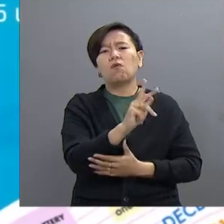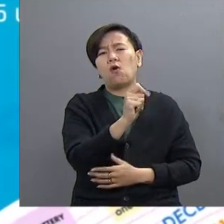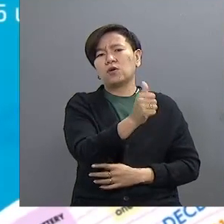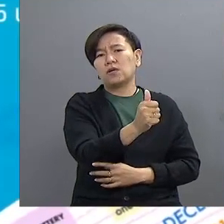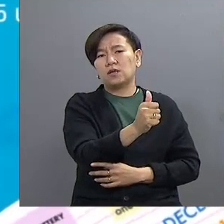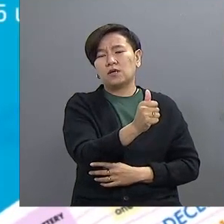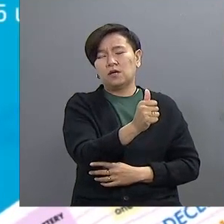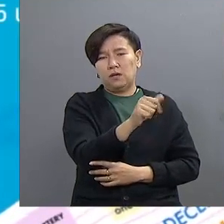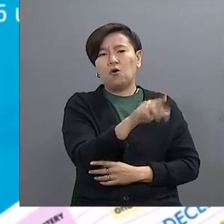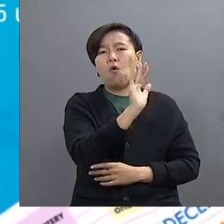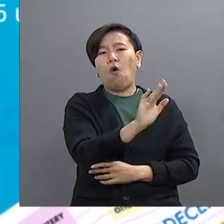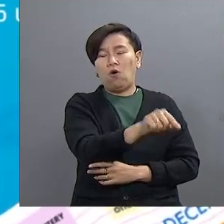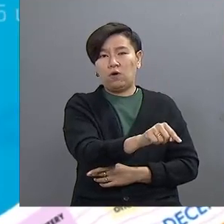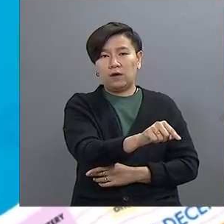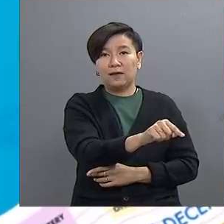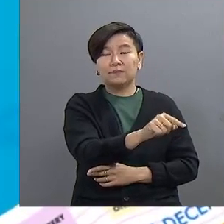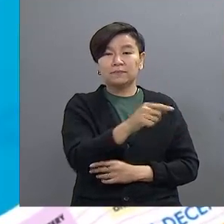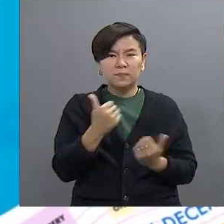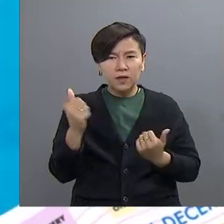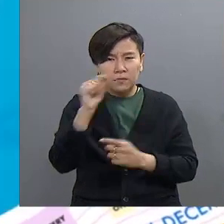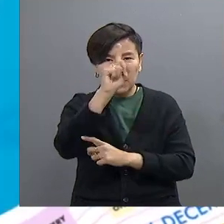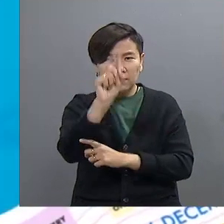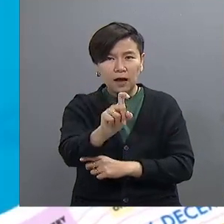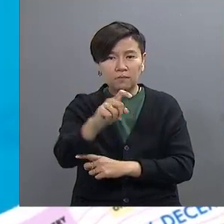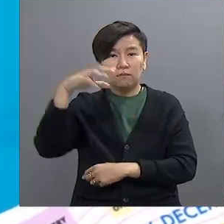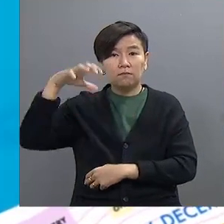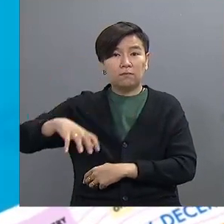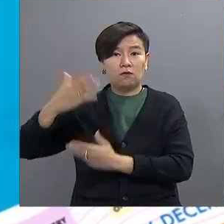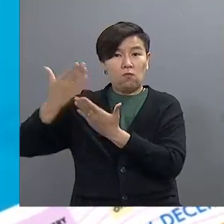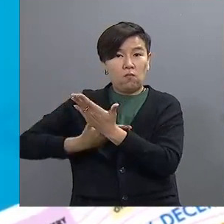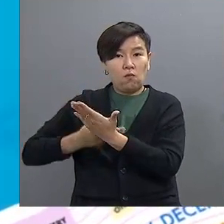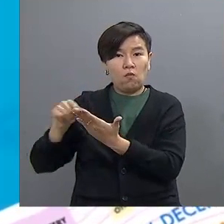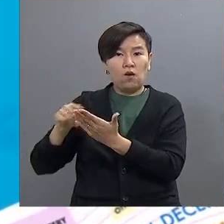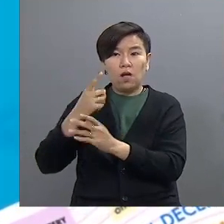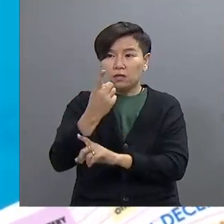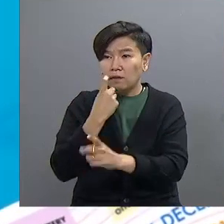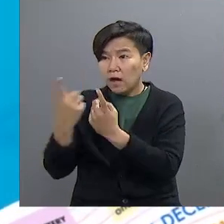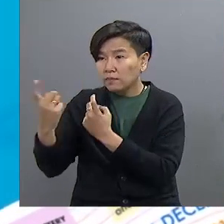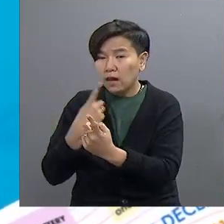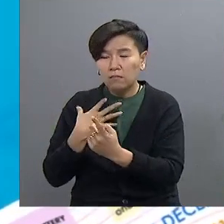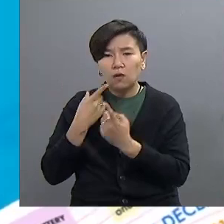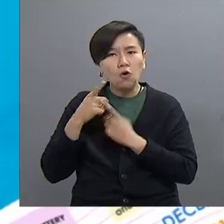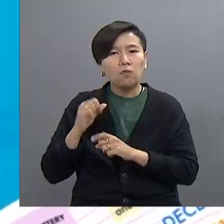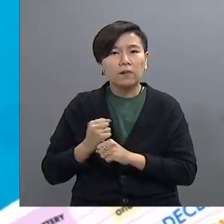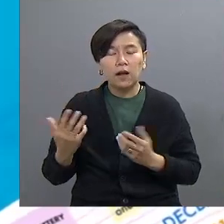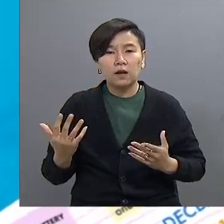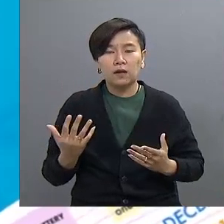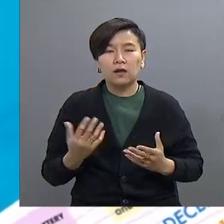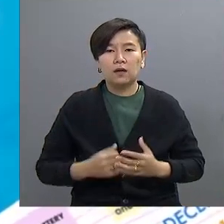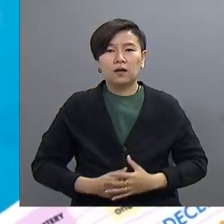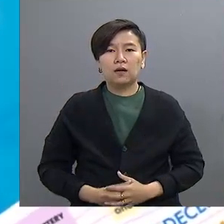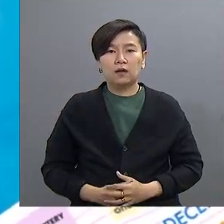ไปนะคะแต่คำถามที่กองสลากต้องตอบให้ได้ที่ผู้ค้ารายย่อยถามก็คือคนที่ได้โควต้